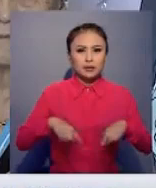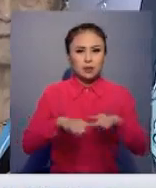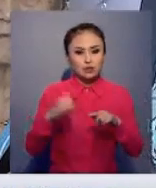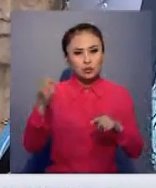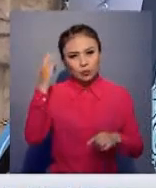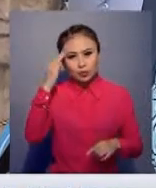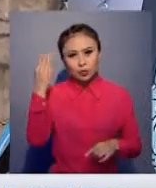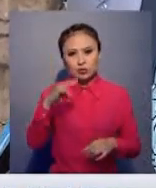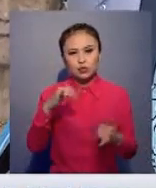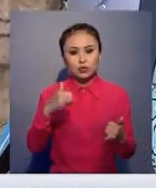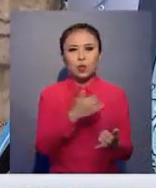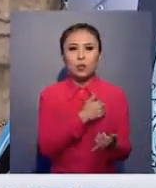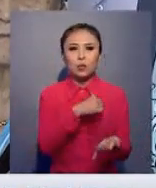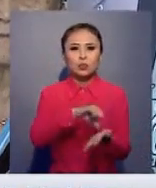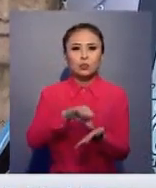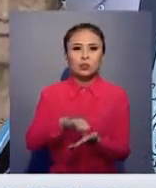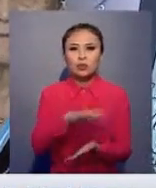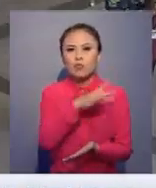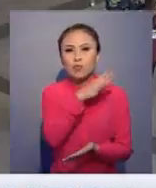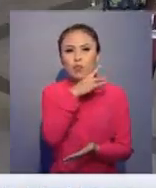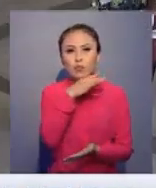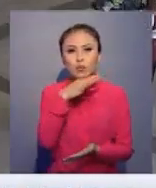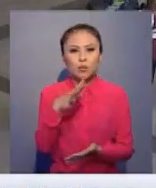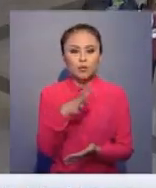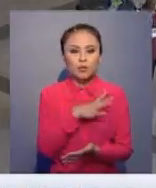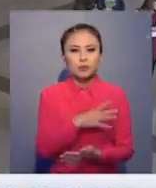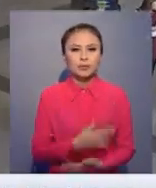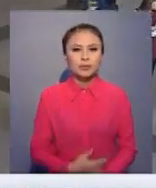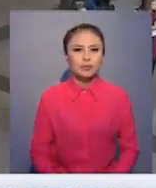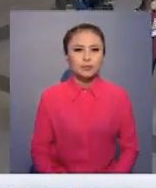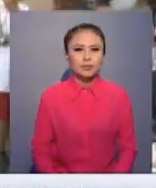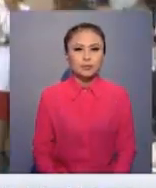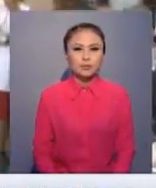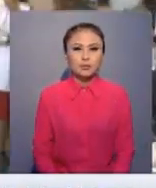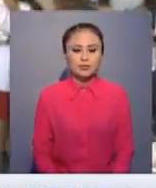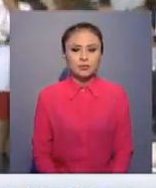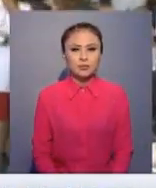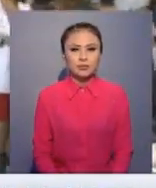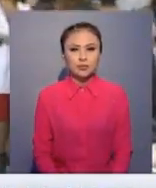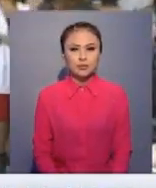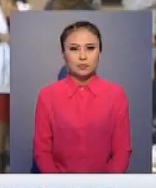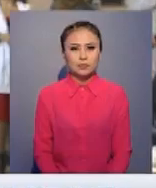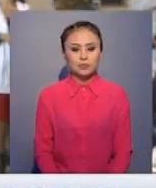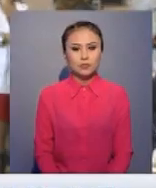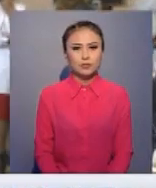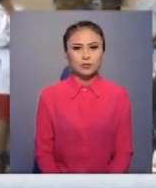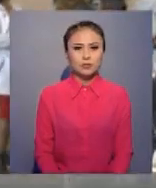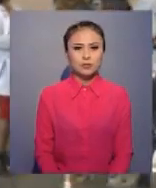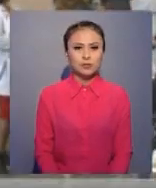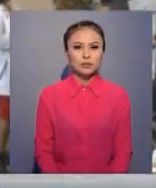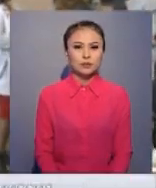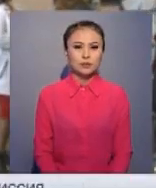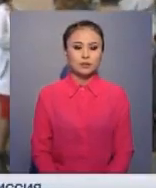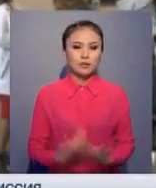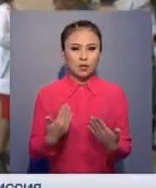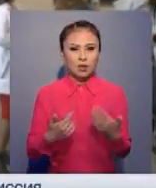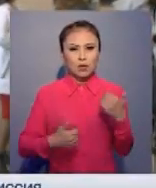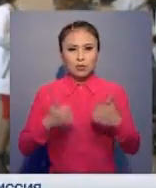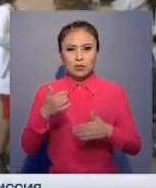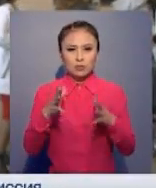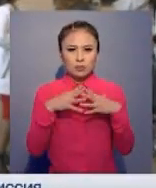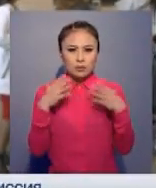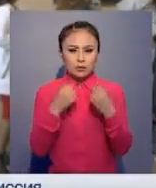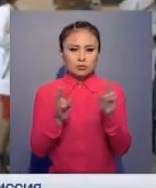сайысқа қатысуға ниет білдіргендер саны анағұрлым артқанын айтады. Бұл конкурста мынау отбасылық